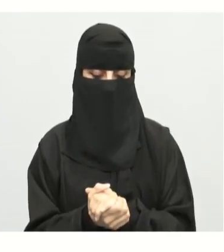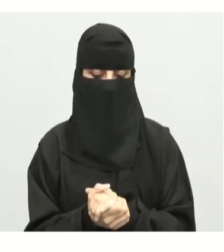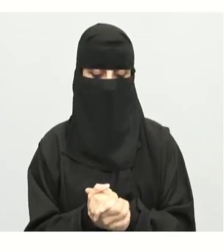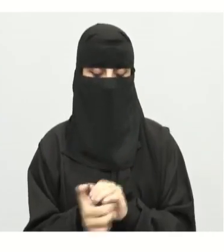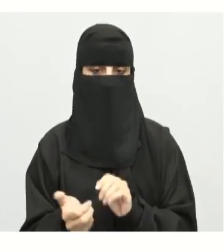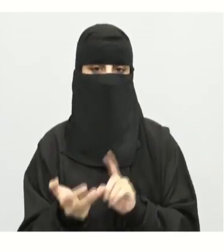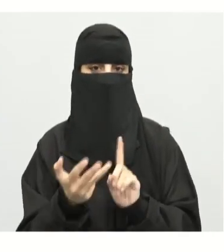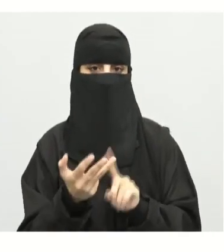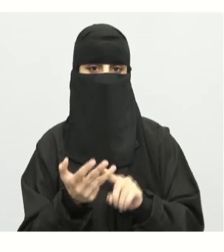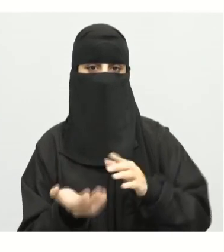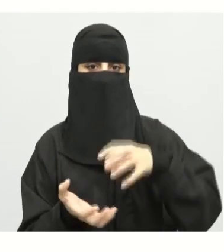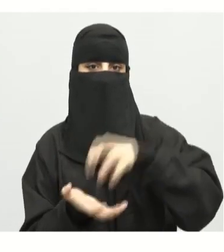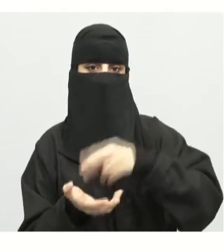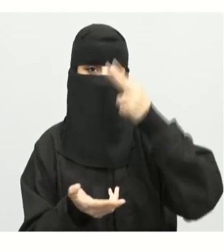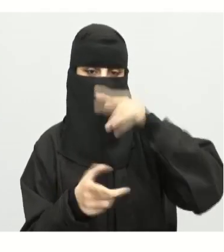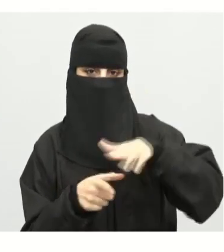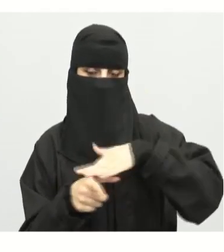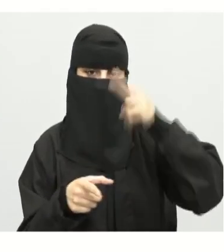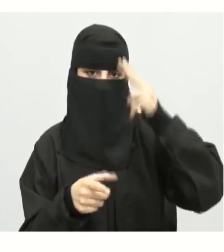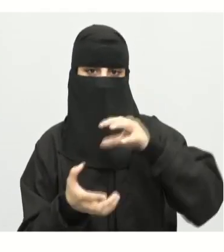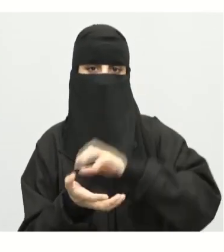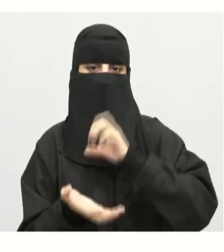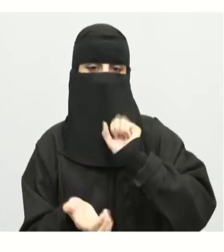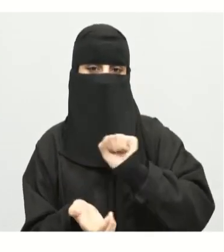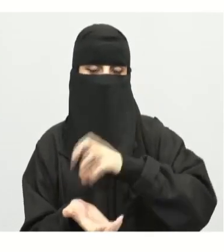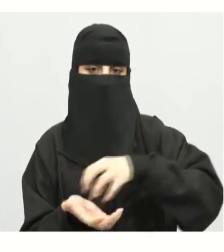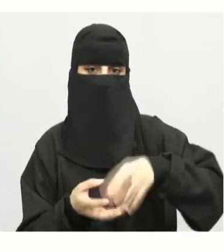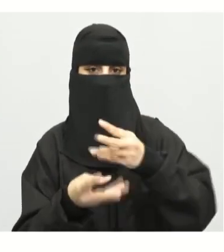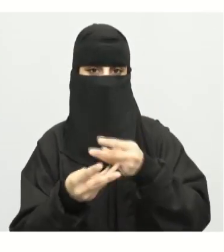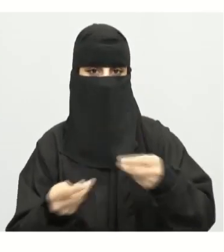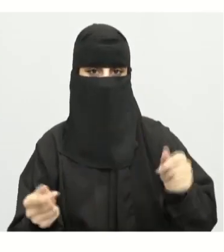المناطق الرمليه في وطني المملكه العربيه السعوديه